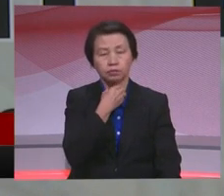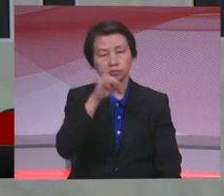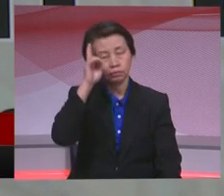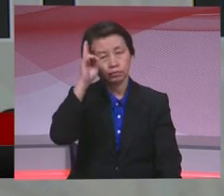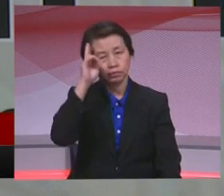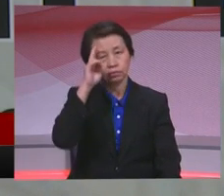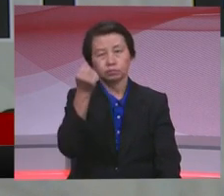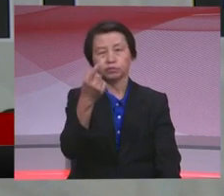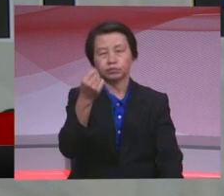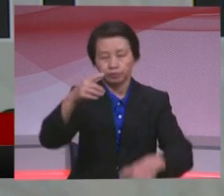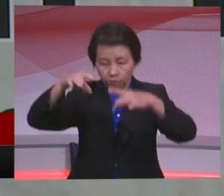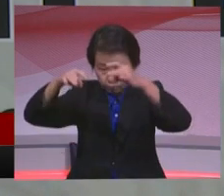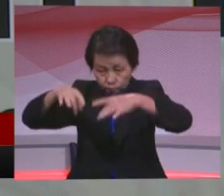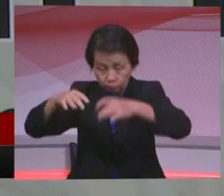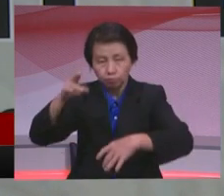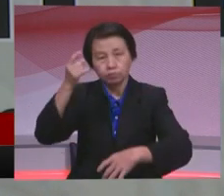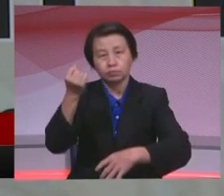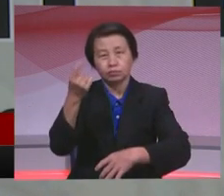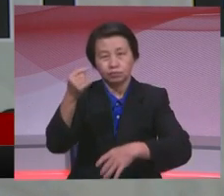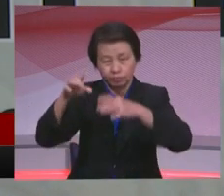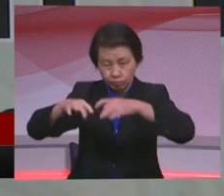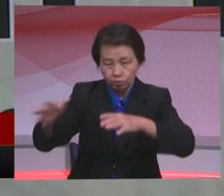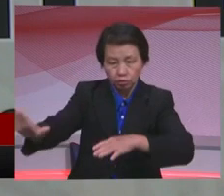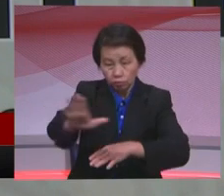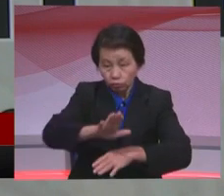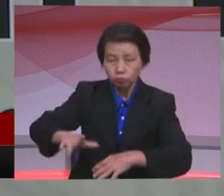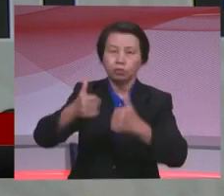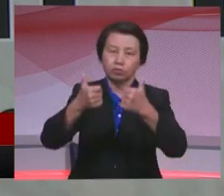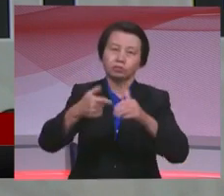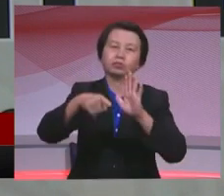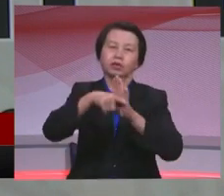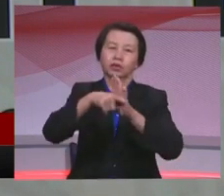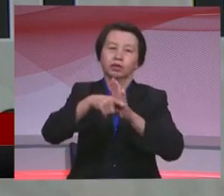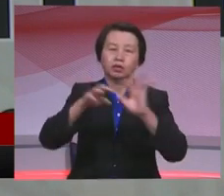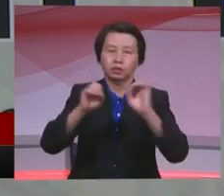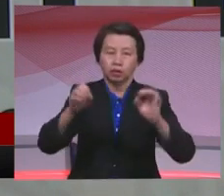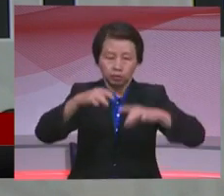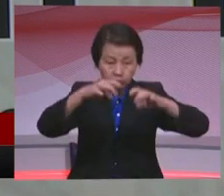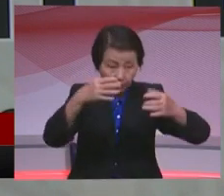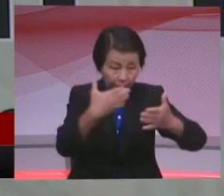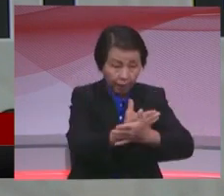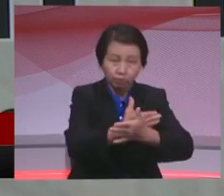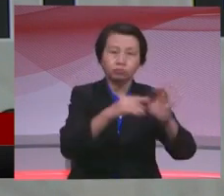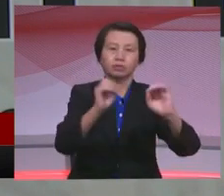kekal 11 saringan dijalankan dan di mana semua adalah negatif. Tiada saringan baru di negeri